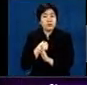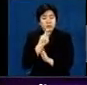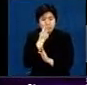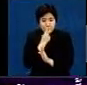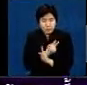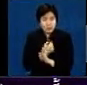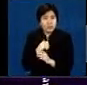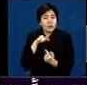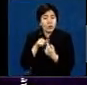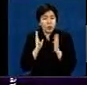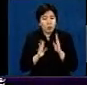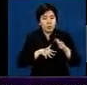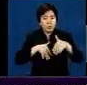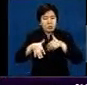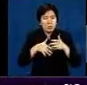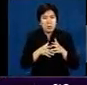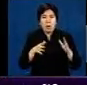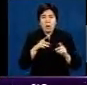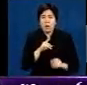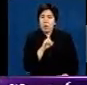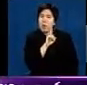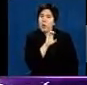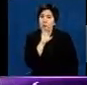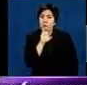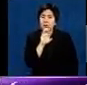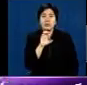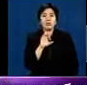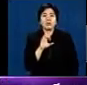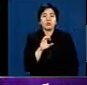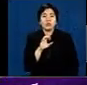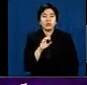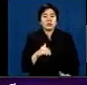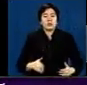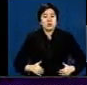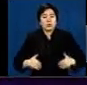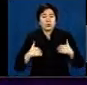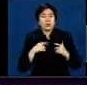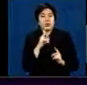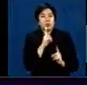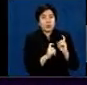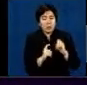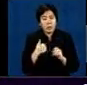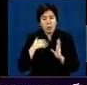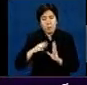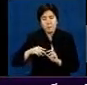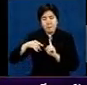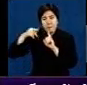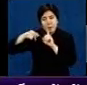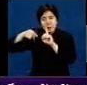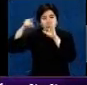ได้มีพี่น้องประชาชนจำนวนนับร้อยที่ต้องสูญเสียชีวิตและอีกหลายพันคน